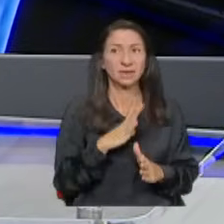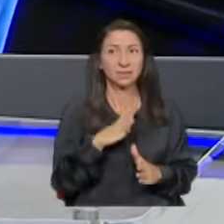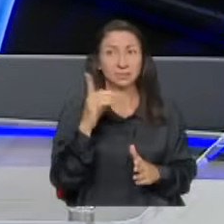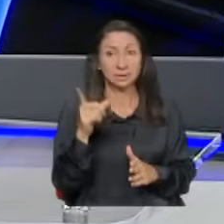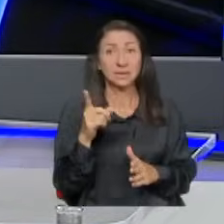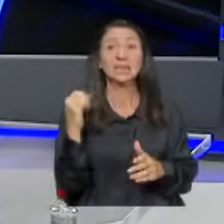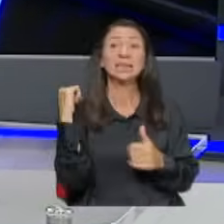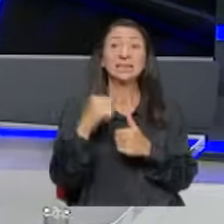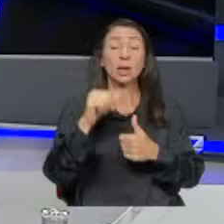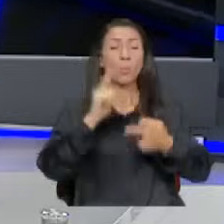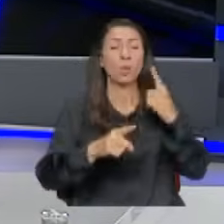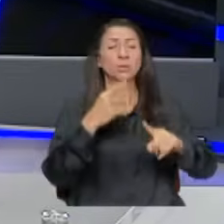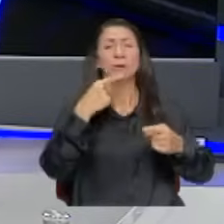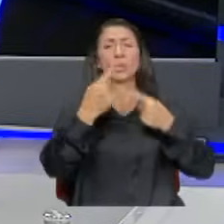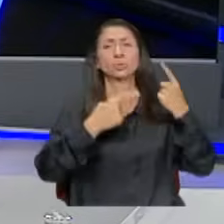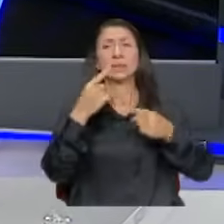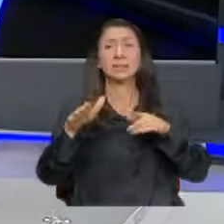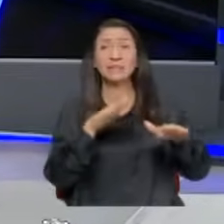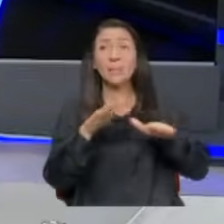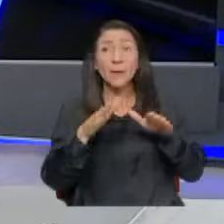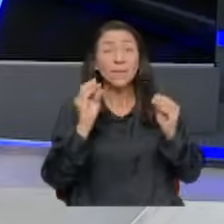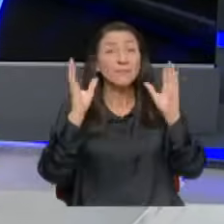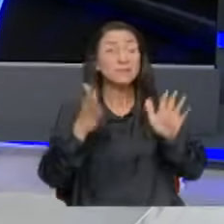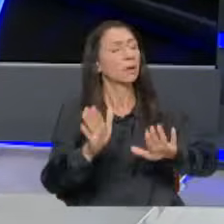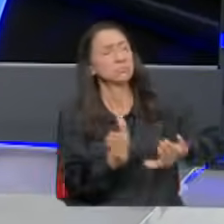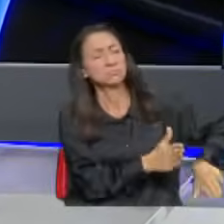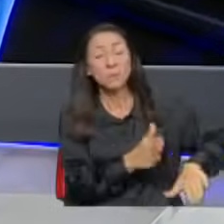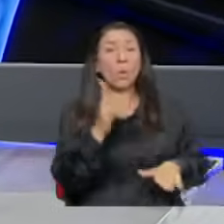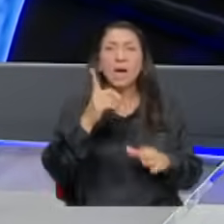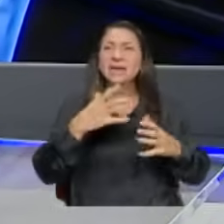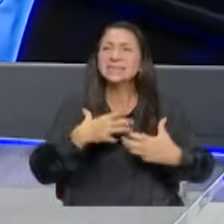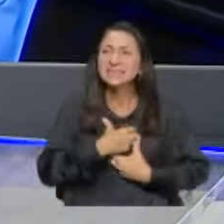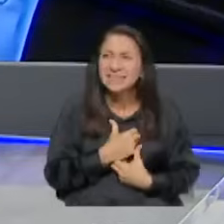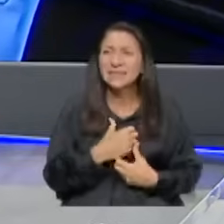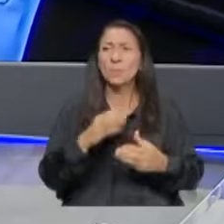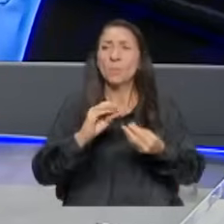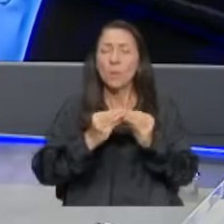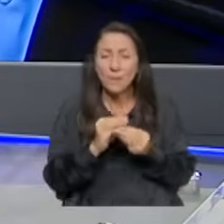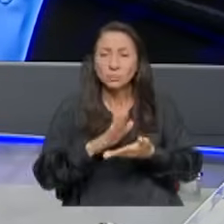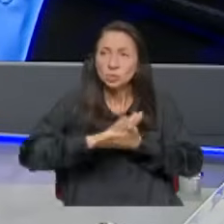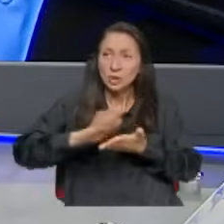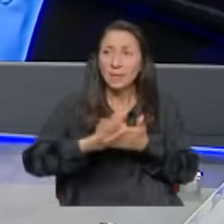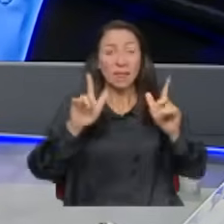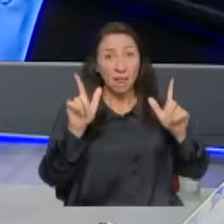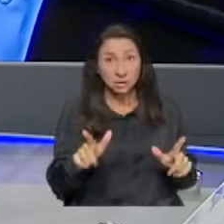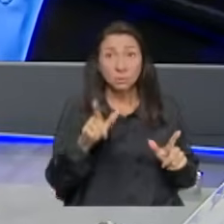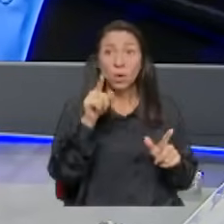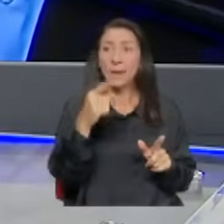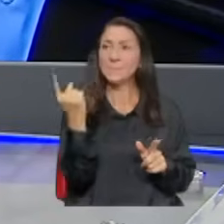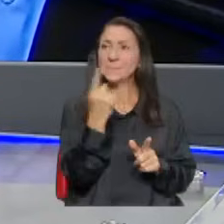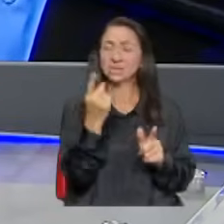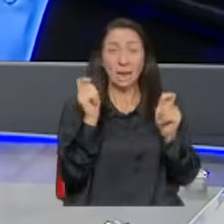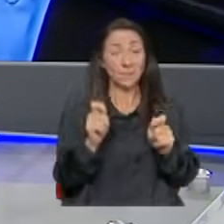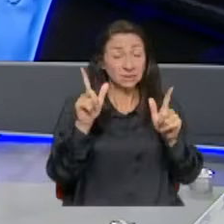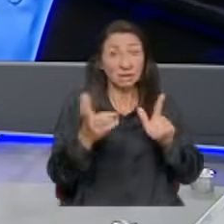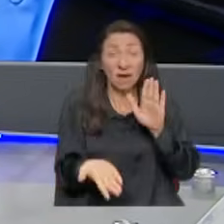yine siyaset konuştu yani depremden çok oranın yaralarını sarılması gerekirken oraya bir şeyler